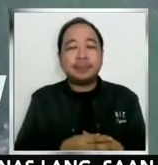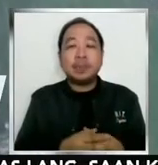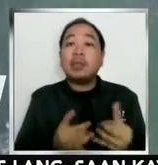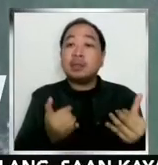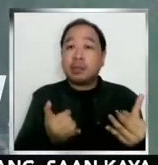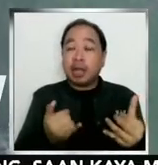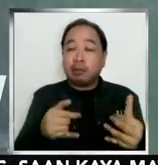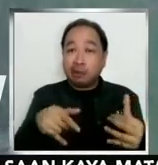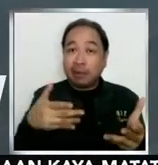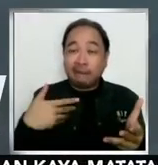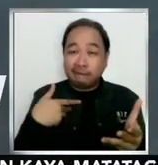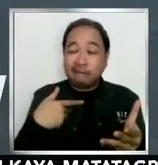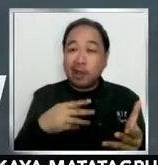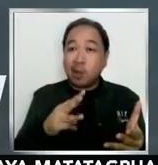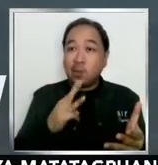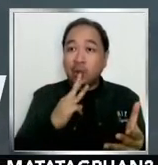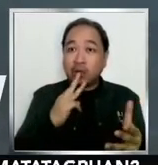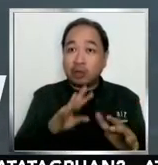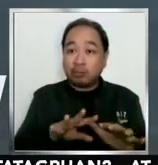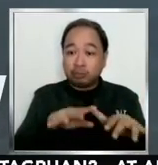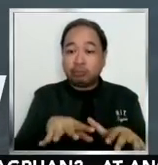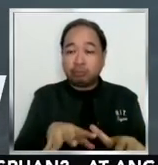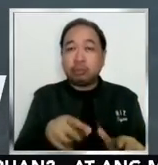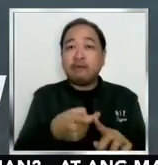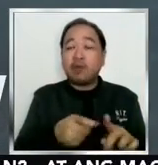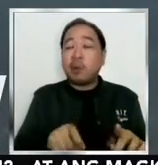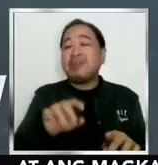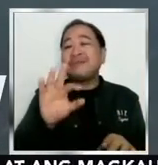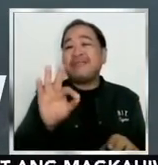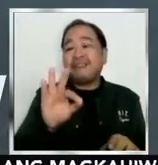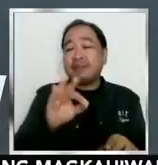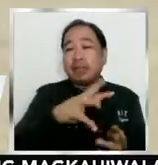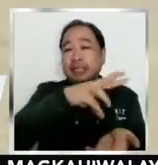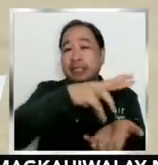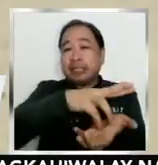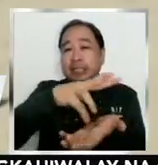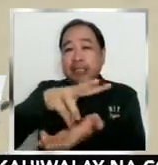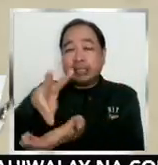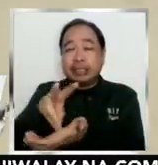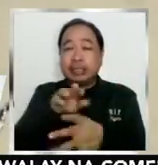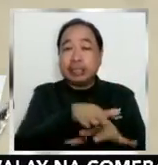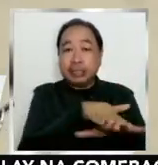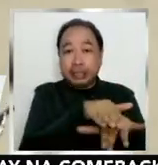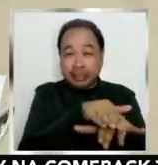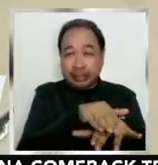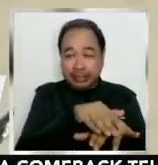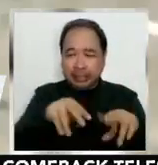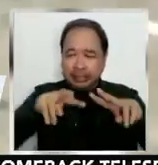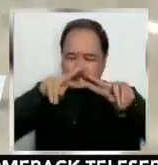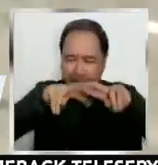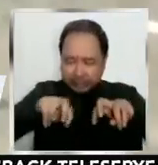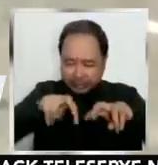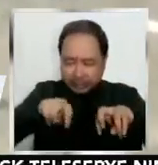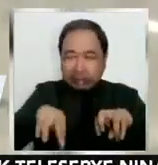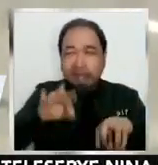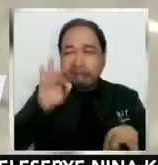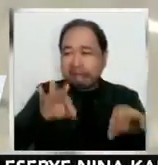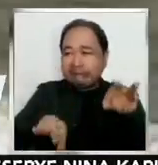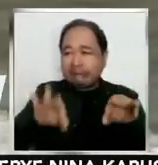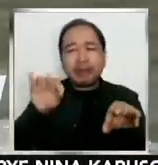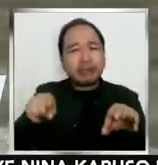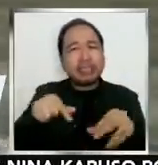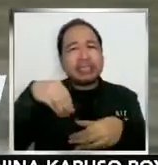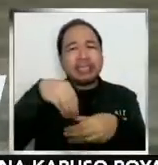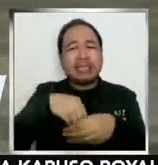Aquatic Resources mula sa 9 na bayan ng Oriental Mindoro, nakitaan na ng traces ng petroleum products pero nakapaloob pa rin ang level